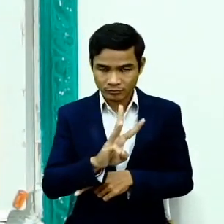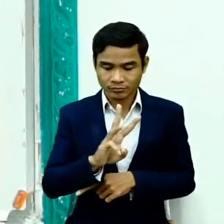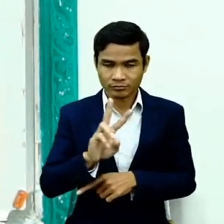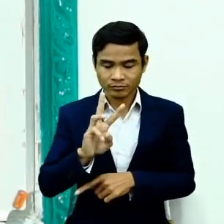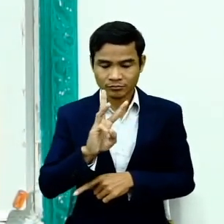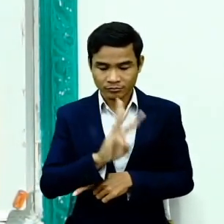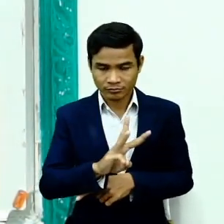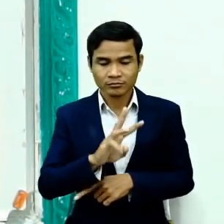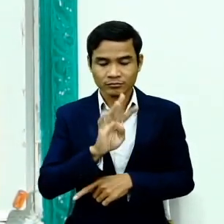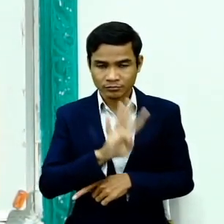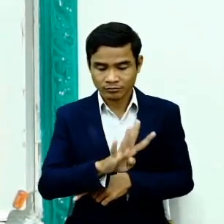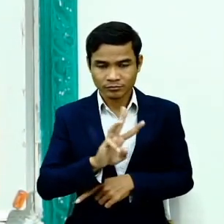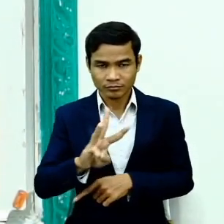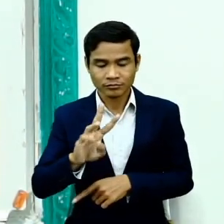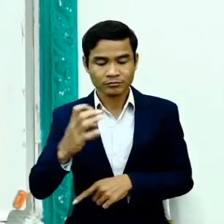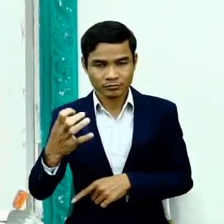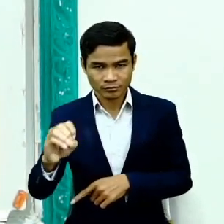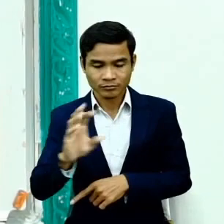á